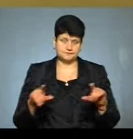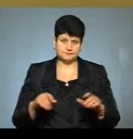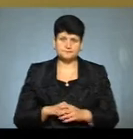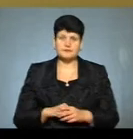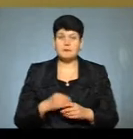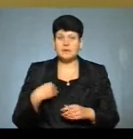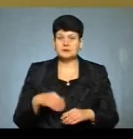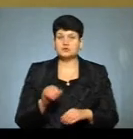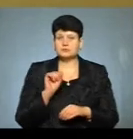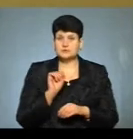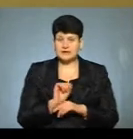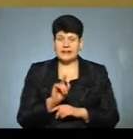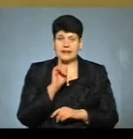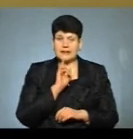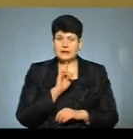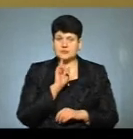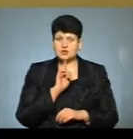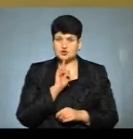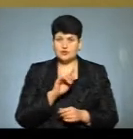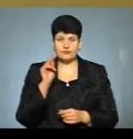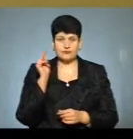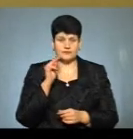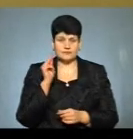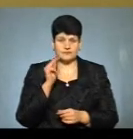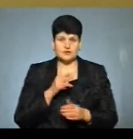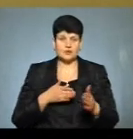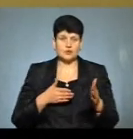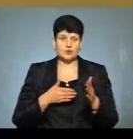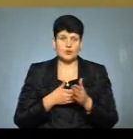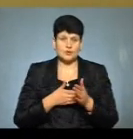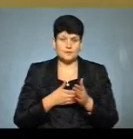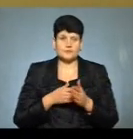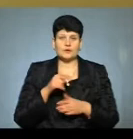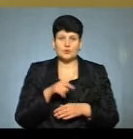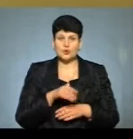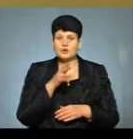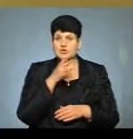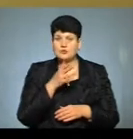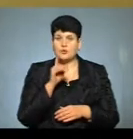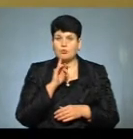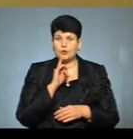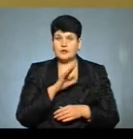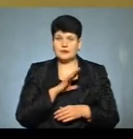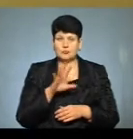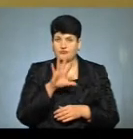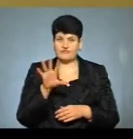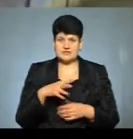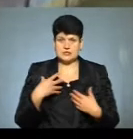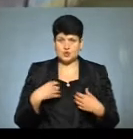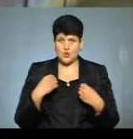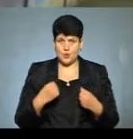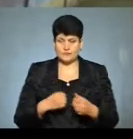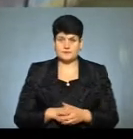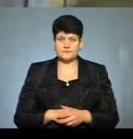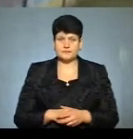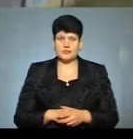Ми припинили тимчасово заняття до того часу, поки не будуть всі здорові, скажімо так.